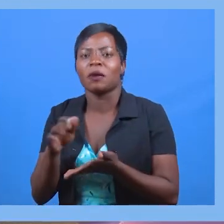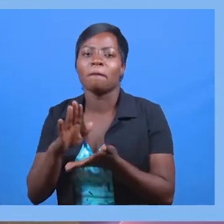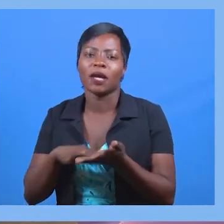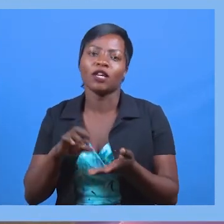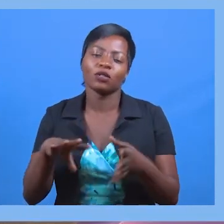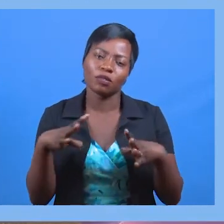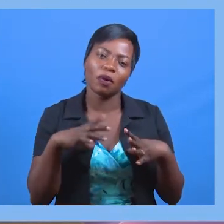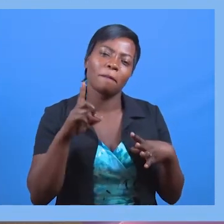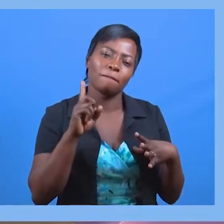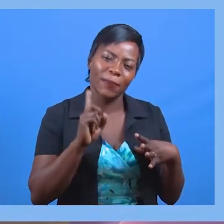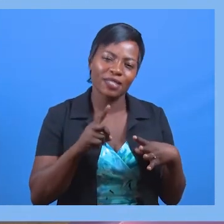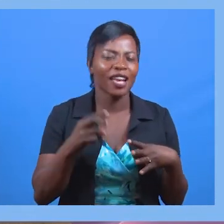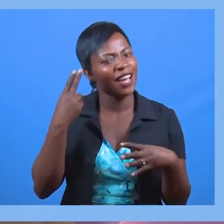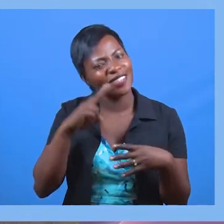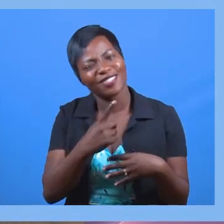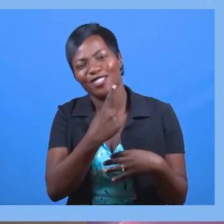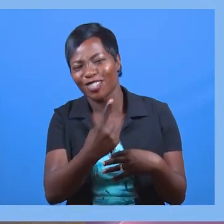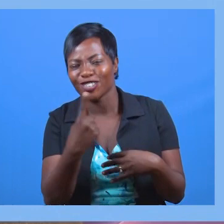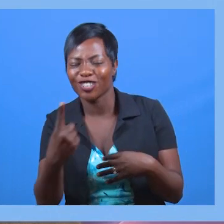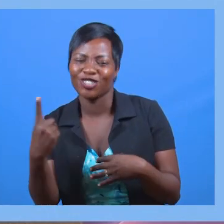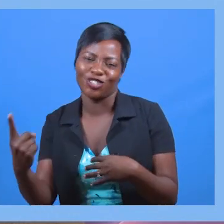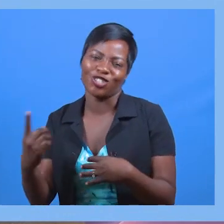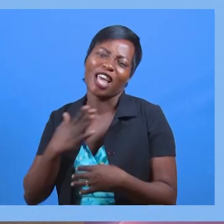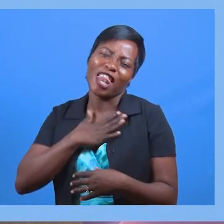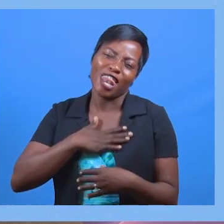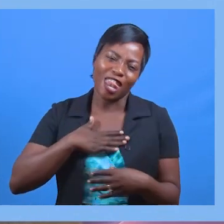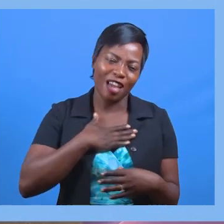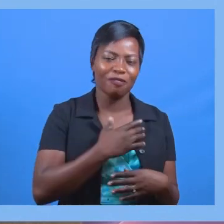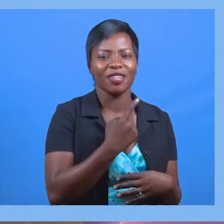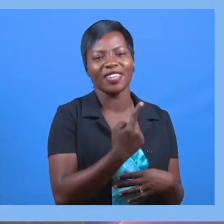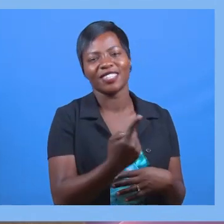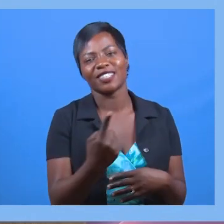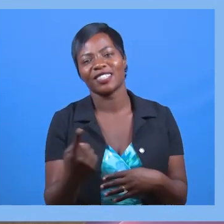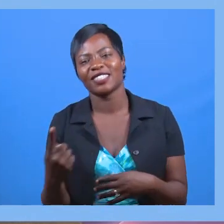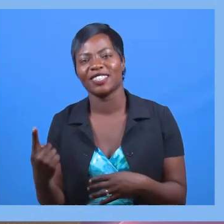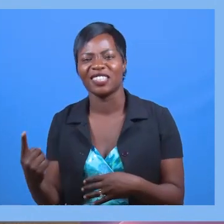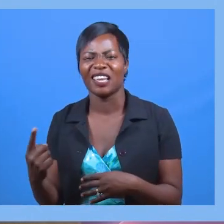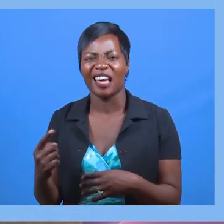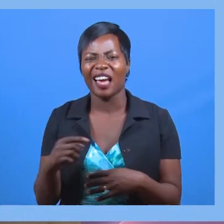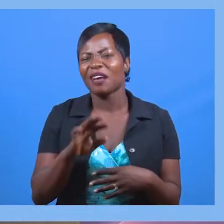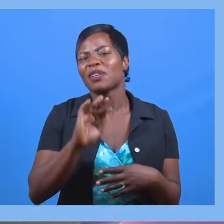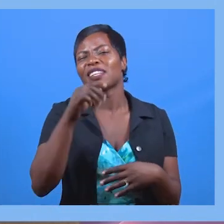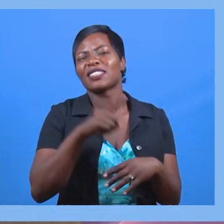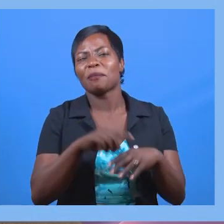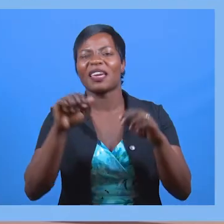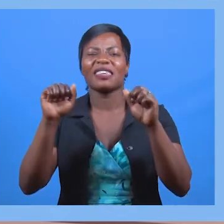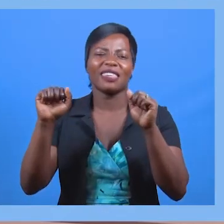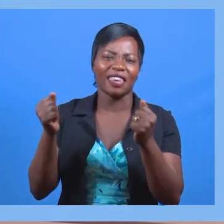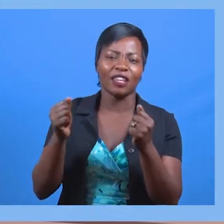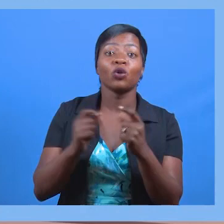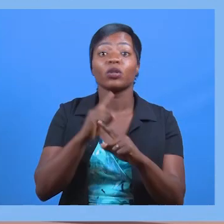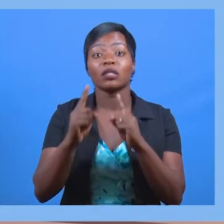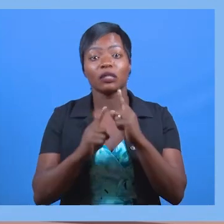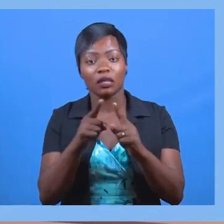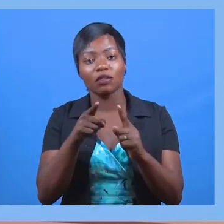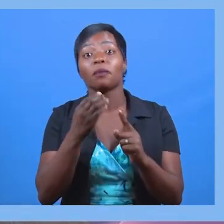ngatingovai nekunzwirana nokudanana. Hatizombofi takaita hurukuro yakaita seinoyi yekuti kuona zvakukurukurwa kuratidza